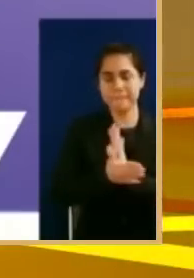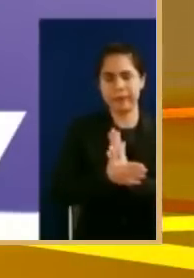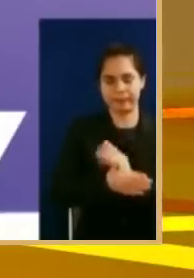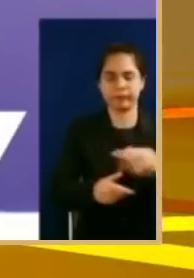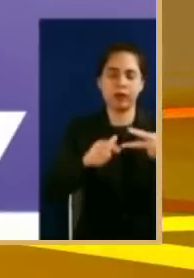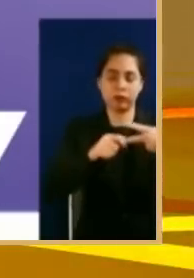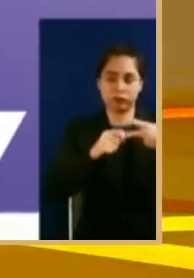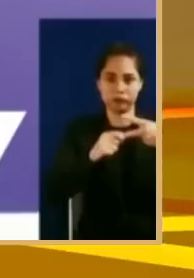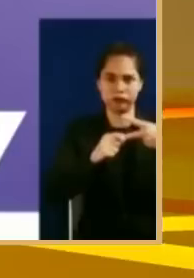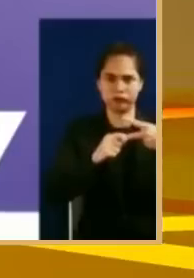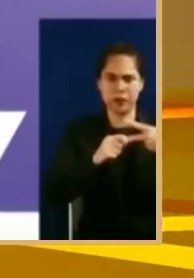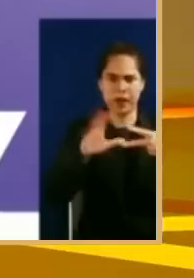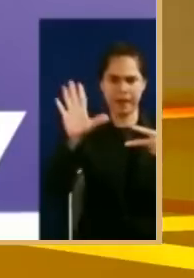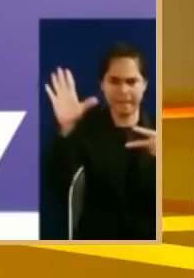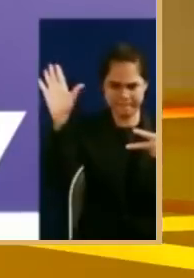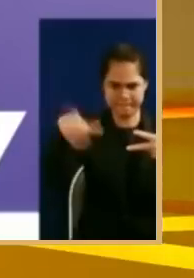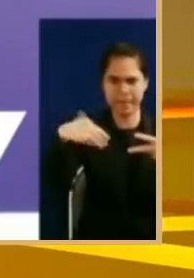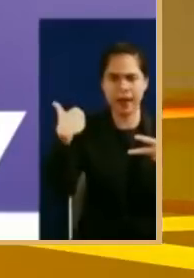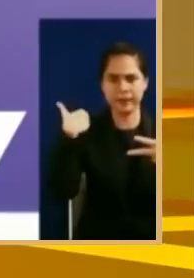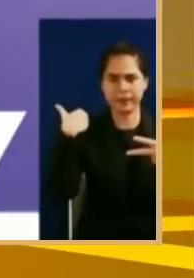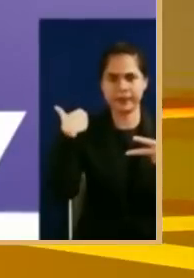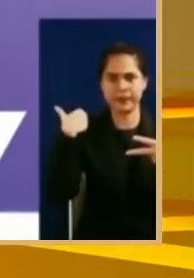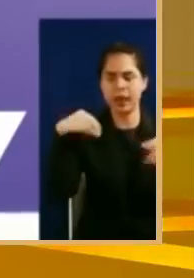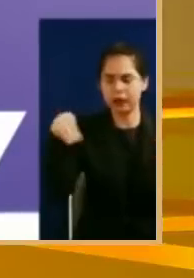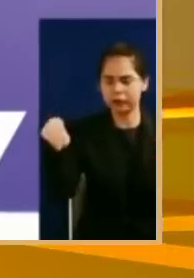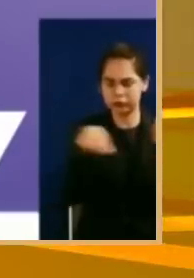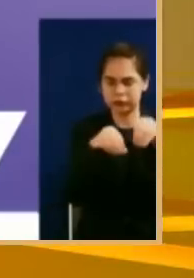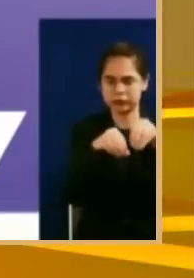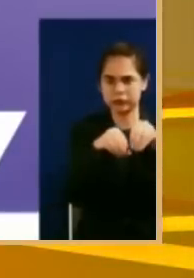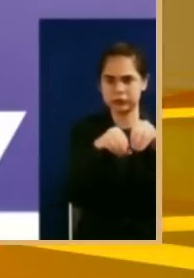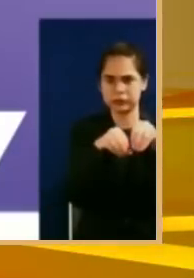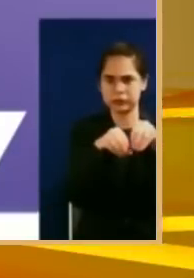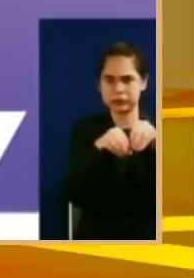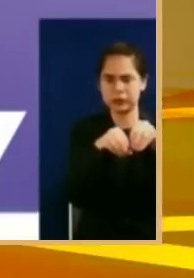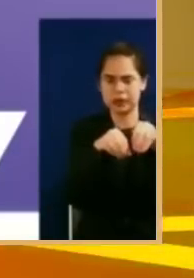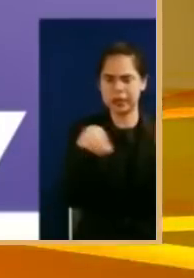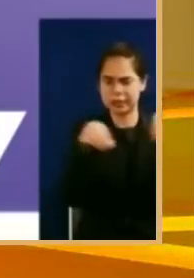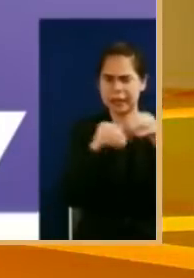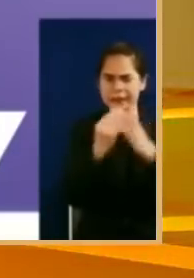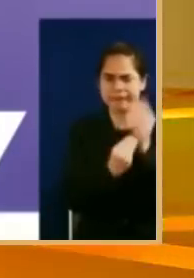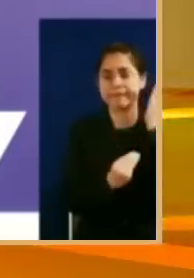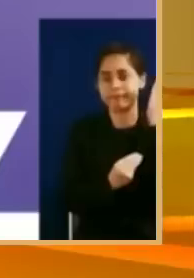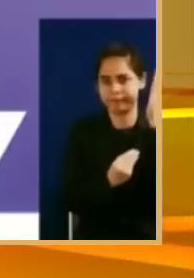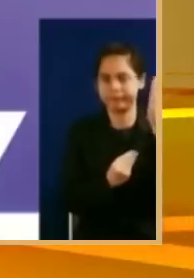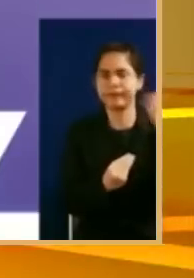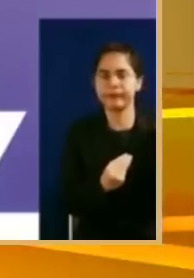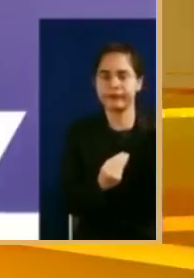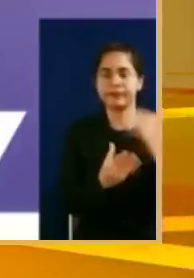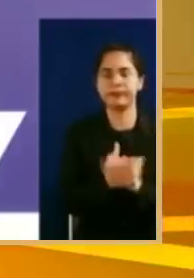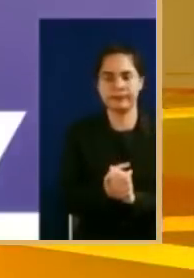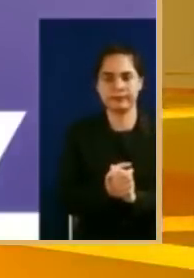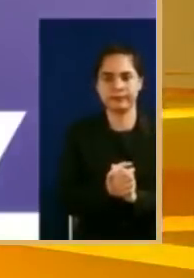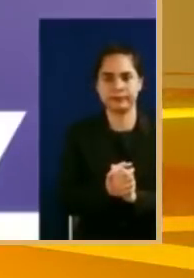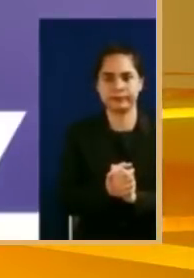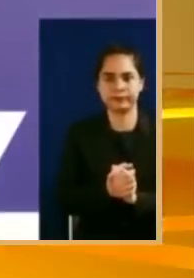ประสิทธิภาพในการป้องกันอาการรุนแรงหรือเสียชีวิตยังสูงมากยาวนานค่ะป้องกันความรุนแรงได้ดียาว